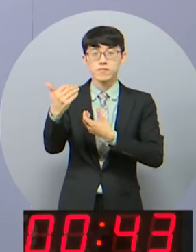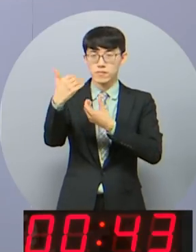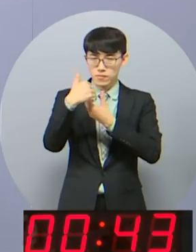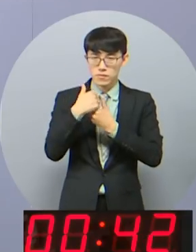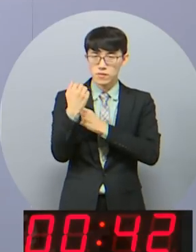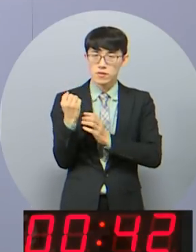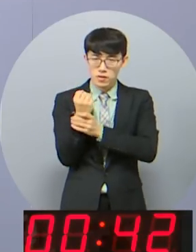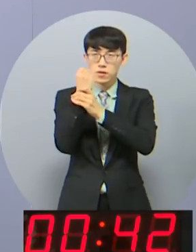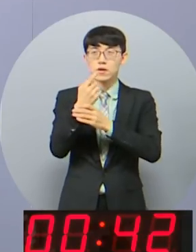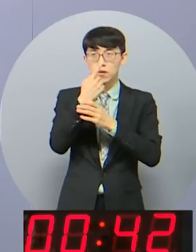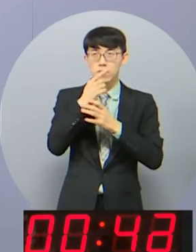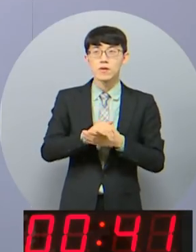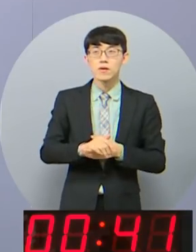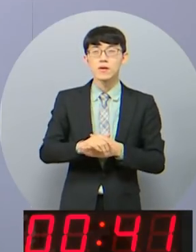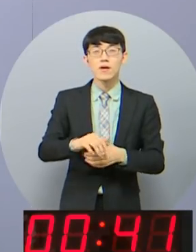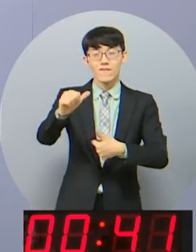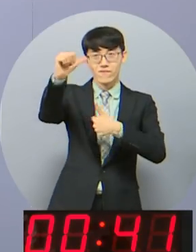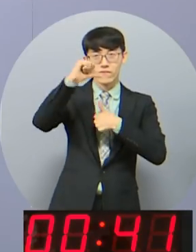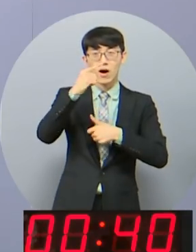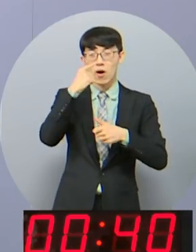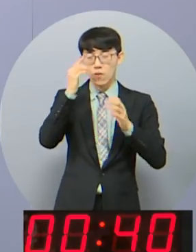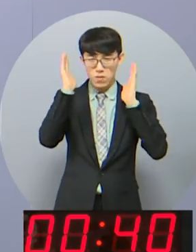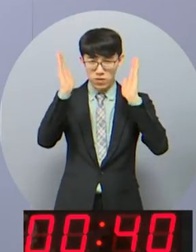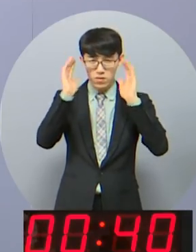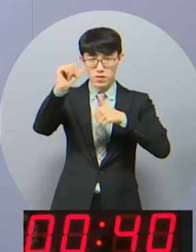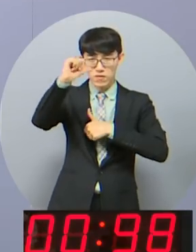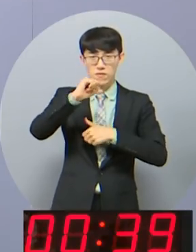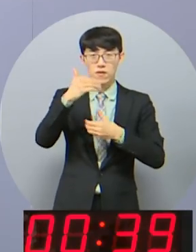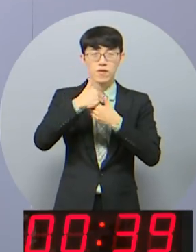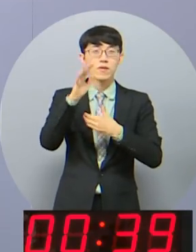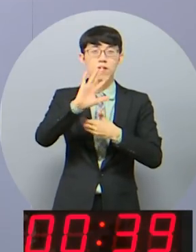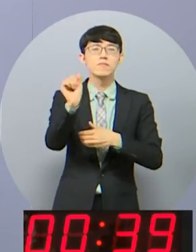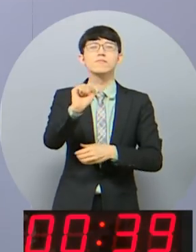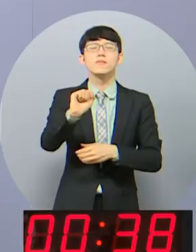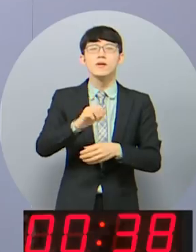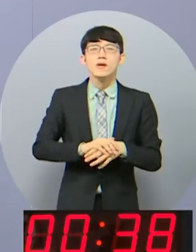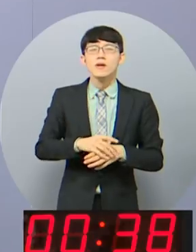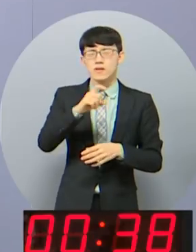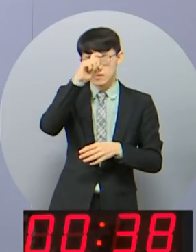不要惩罚认真做事的人。宇恩没有稳上，宇恩需